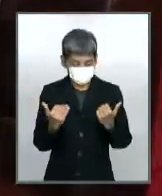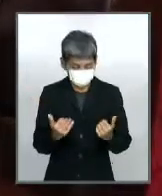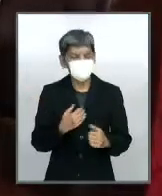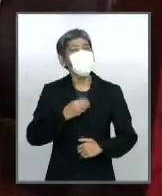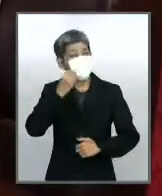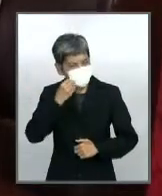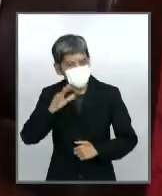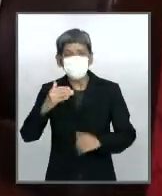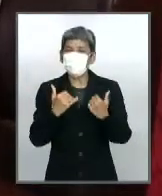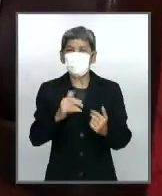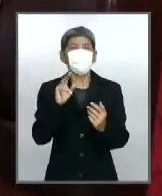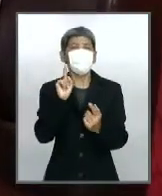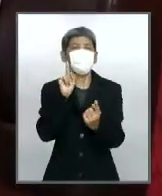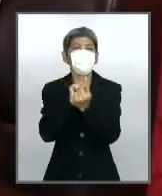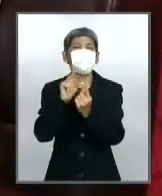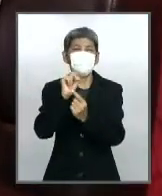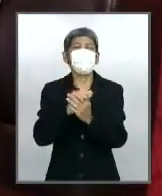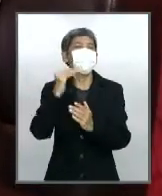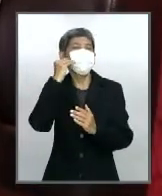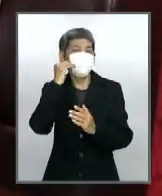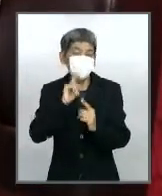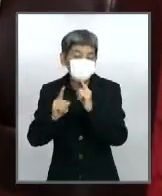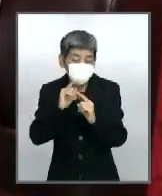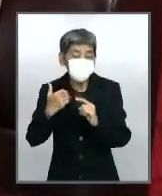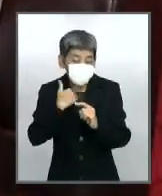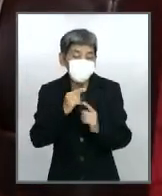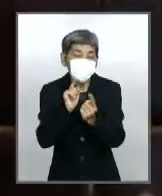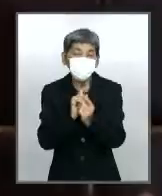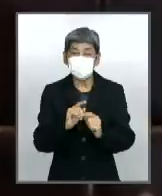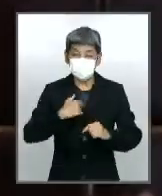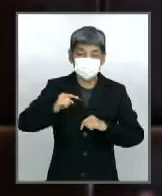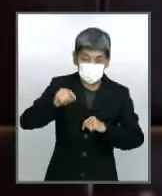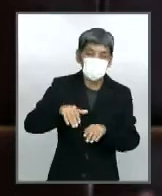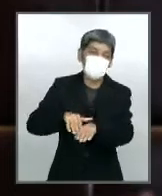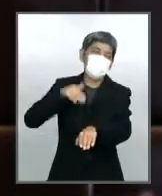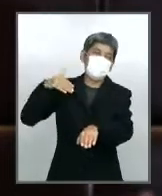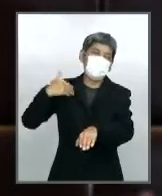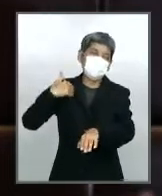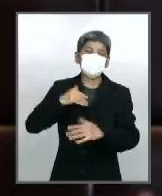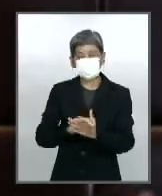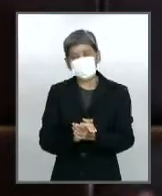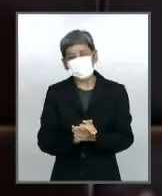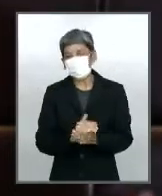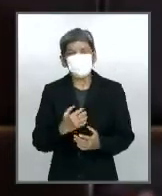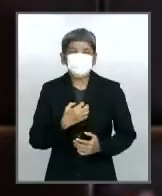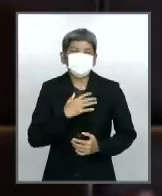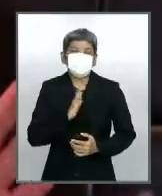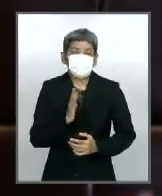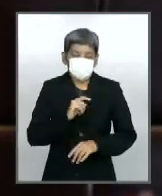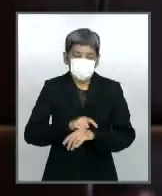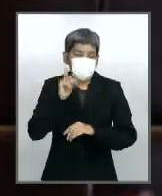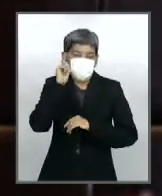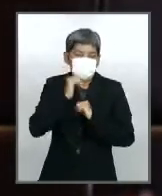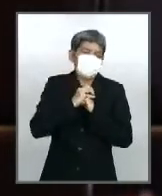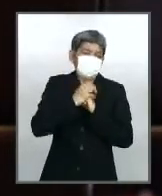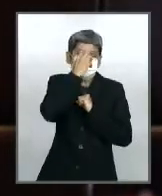ได้เวลาแล้วค่ะต้องกลับบ้านแล้วพอดีวันนี้นัดทานข้าวกับที่บ้านไว้แล้วก็เดี๋ยวถ้าไปช้าแถวนั้นรถติดมากๆเลยด้วยค่ะแล้วก็ไม่อยากผิ